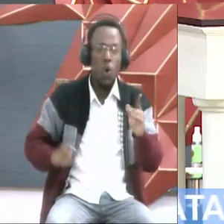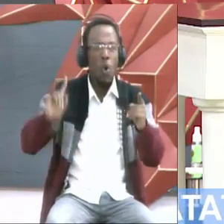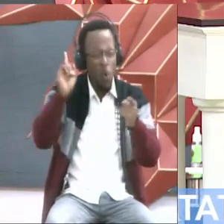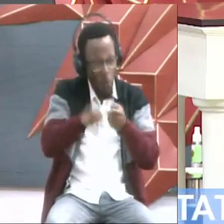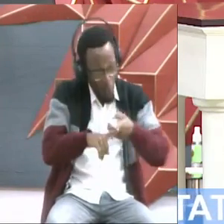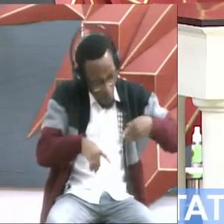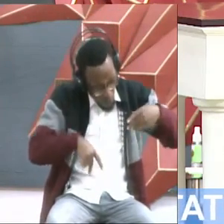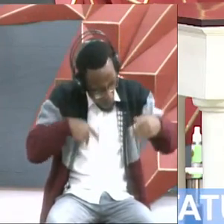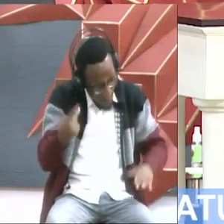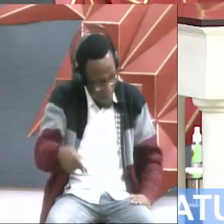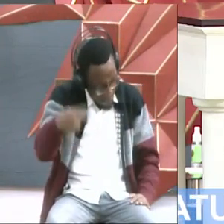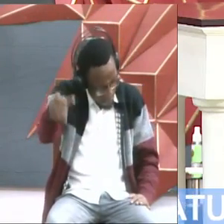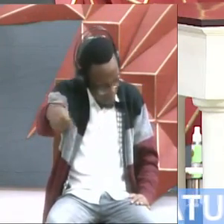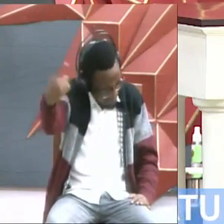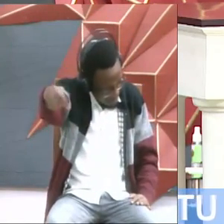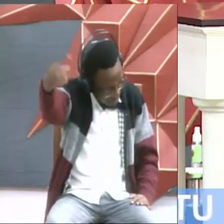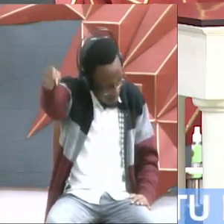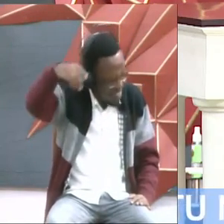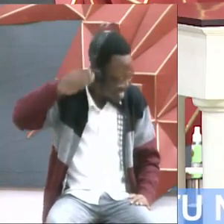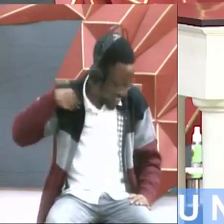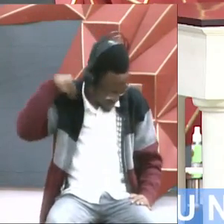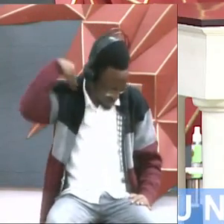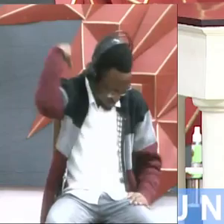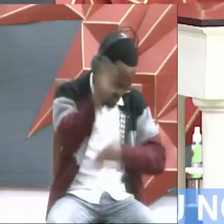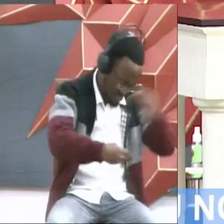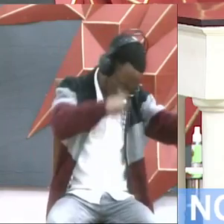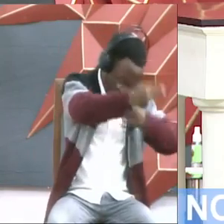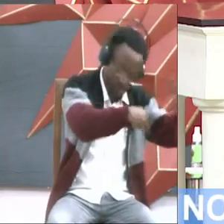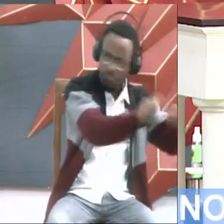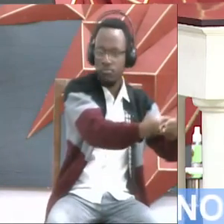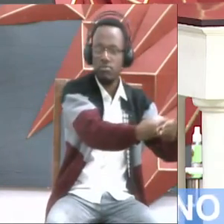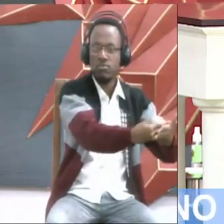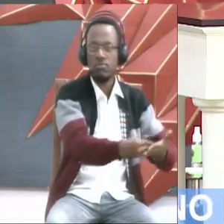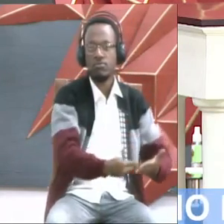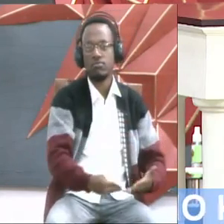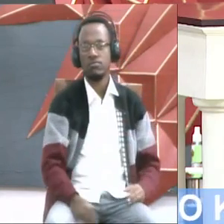buzukuruza bose bibe bitazoshira. Amen.